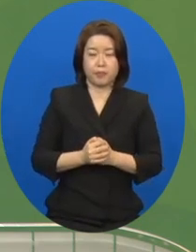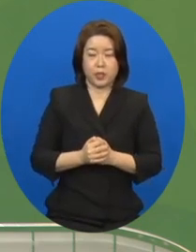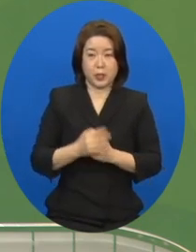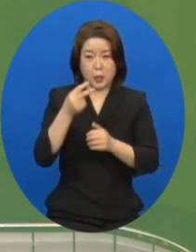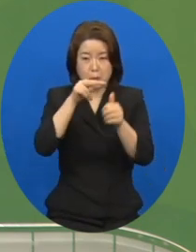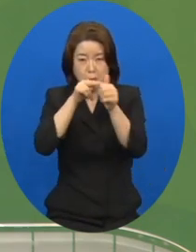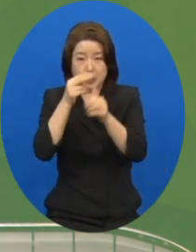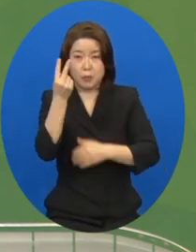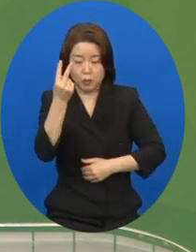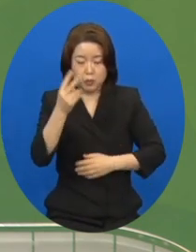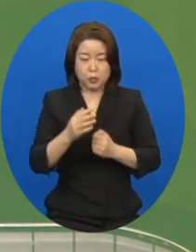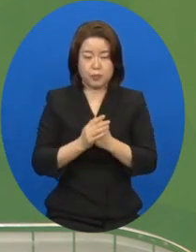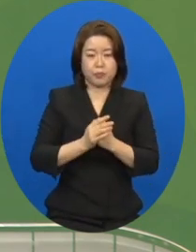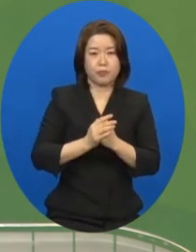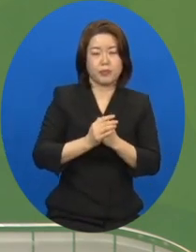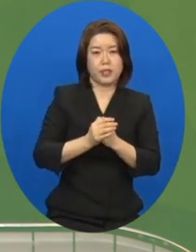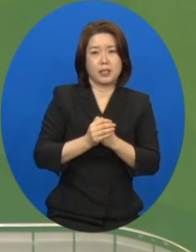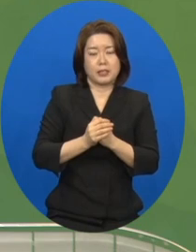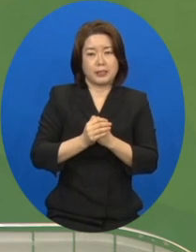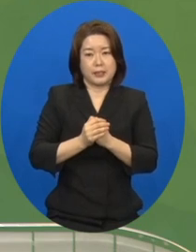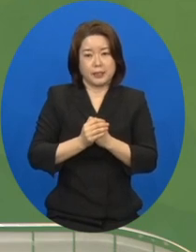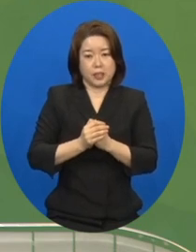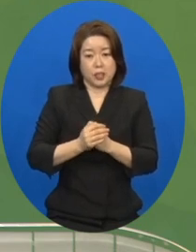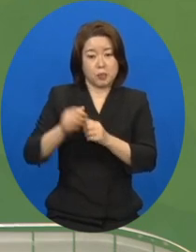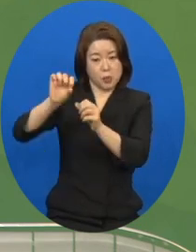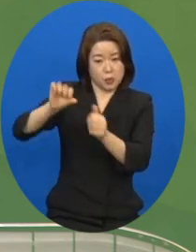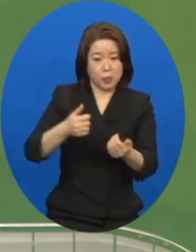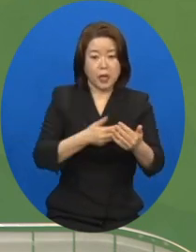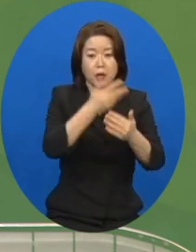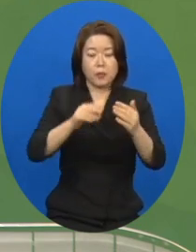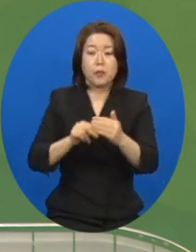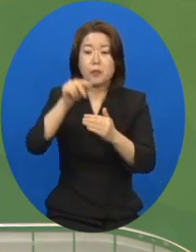건너서 여리고성, 첫성인 여리고성에 들어갑니다.